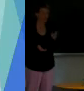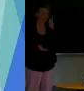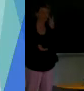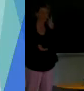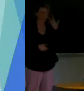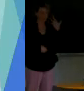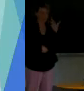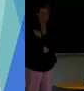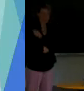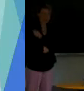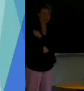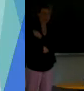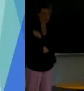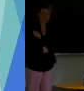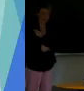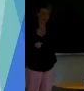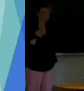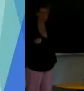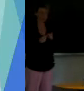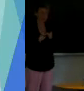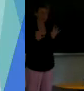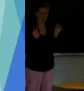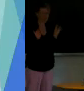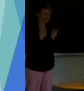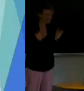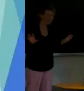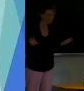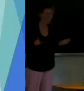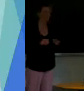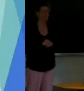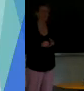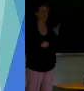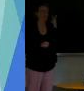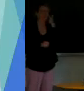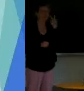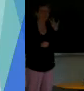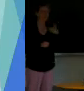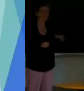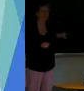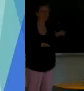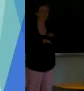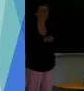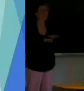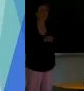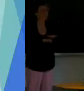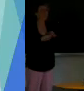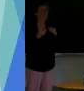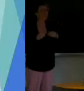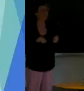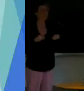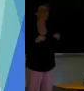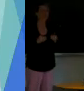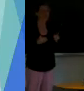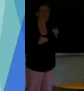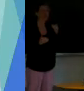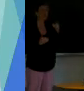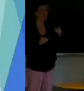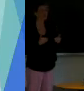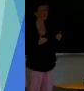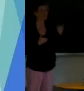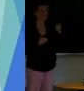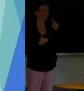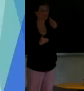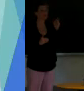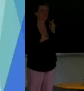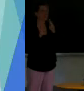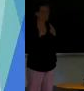periodo pandemico, lo avete visto naturalmente con l'utilizzo di questa strumentazione avanzata che serve a migliorare la diagnosi